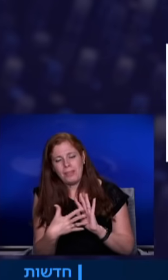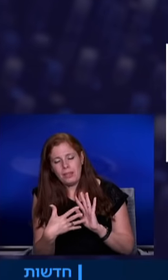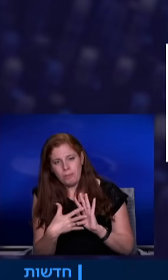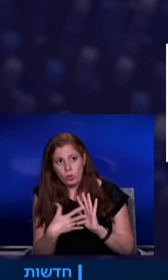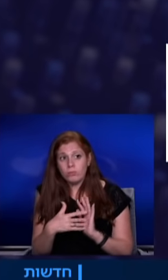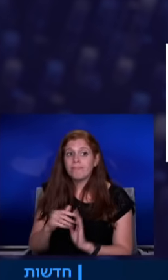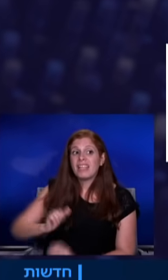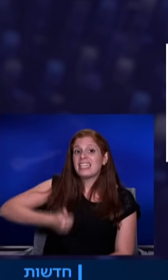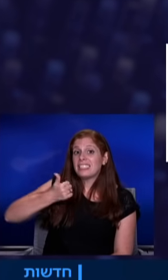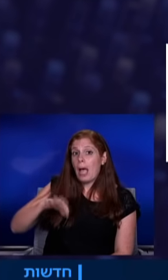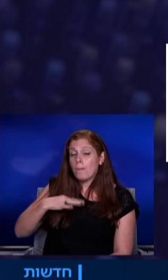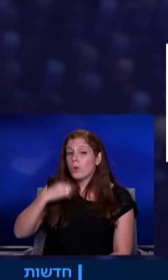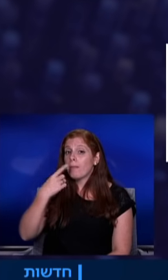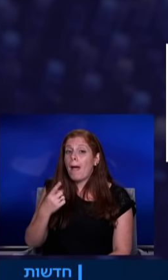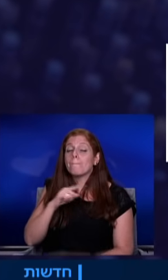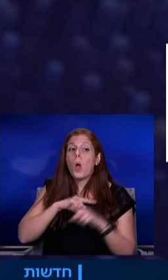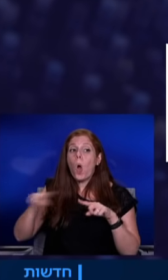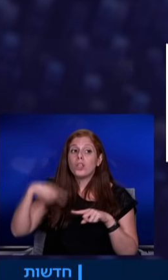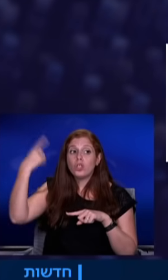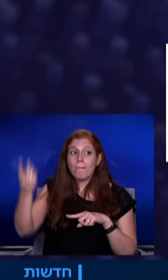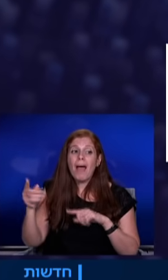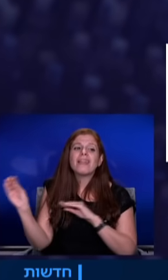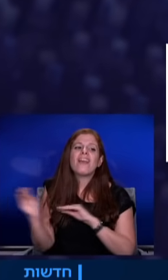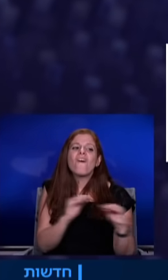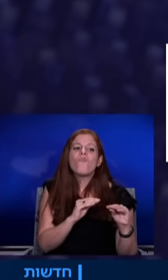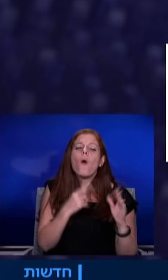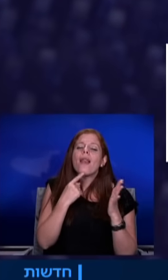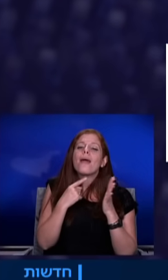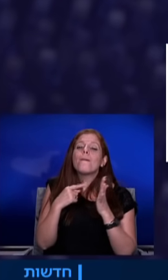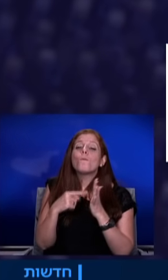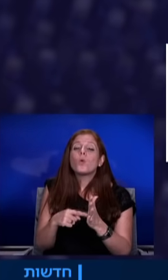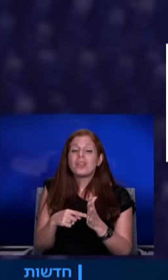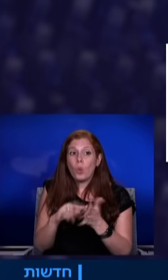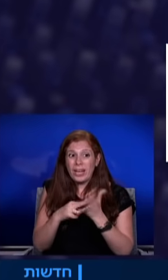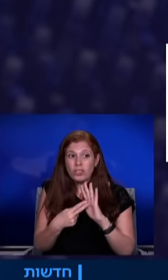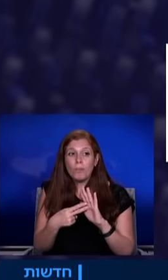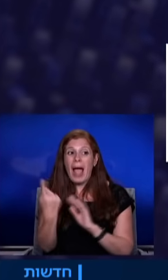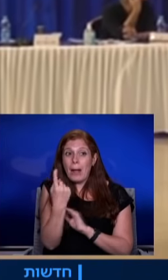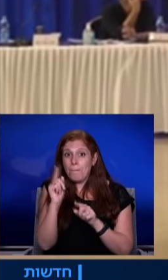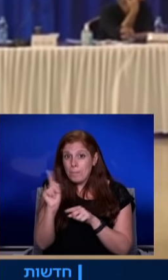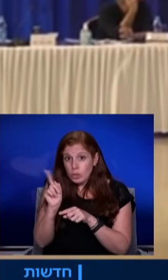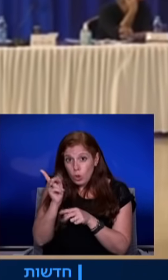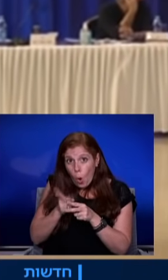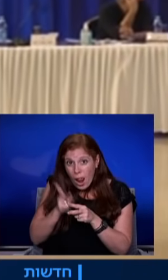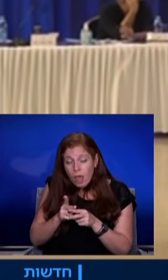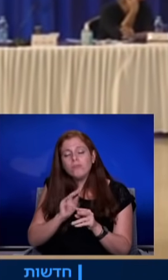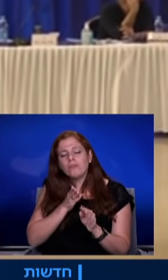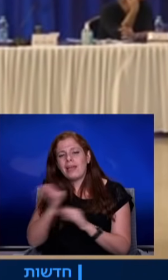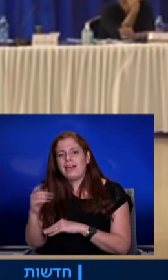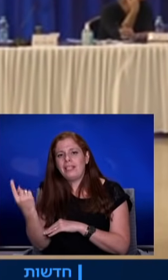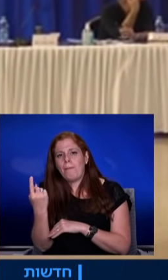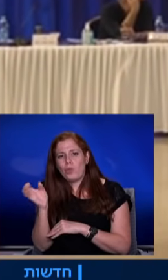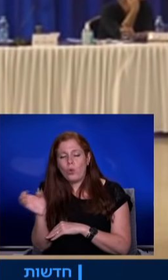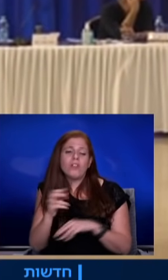אמר, מהחודש הבא נוכל לעבור למודל שבו רק המאומת ייכנס לבידוד והיתר יערכו בדיקות. גם שרים נוספים